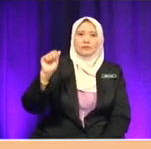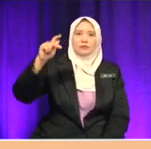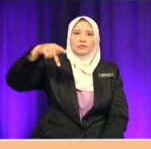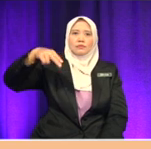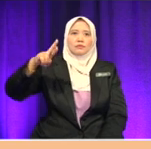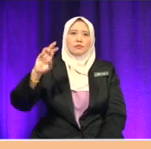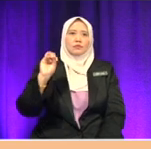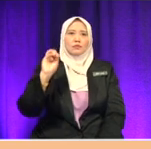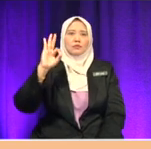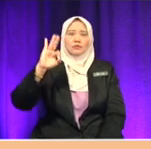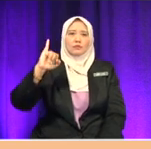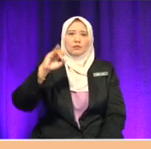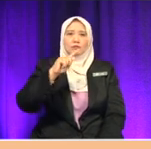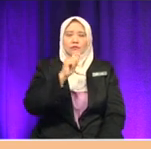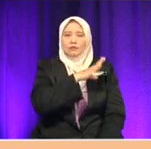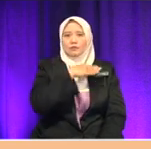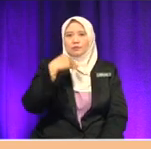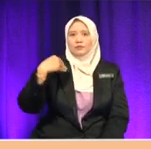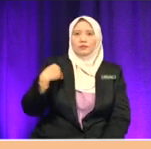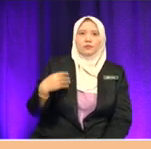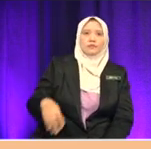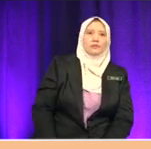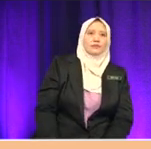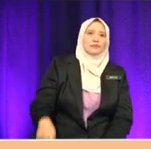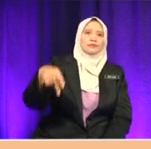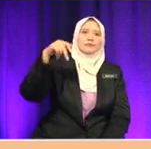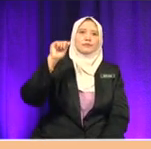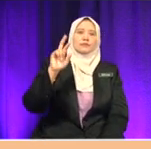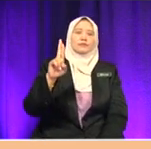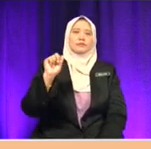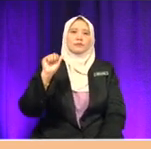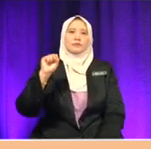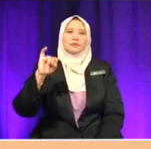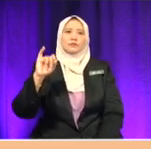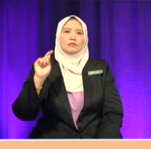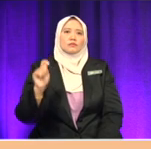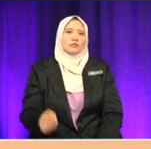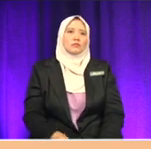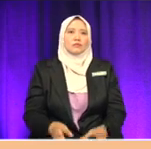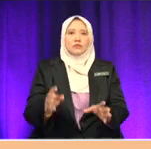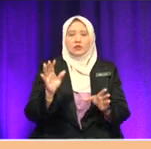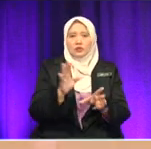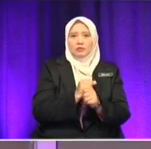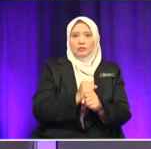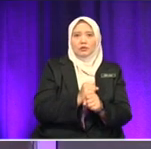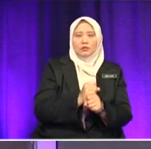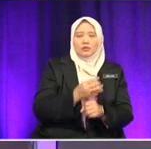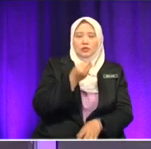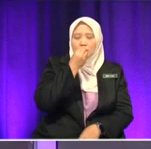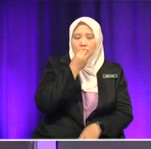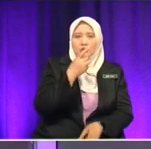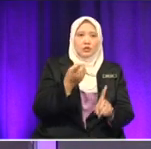Iaitu fungi mendapat nutrisi daripada memakan haiwan-haiwan yang telah mati dan tumbuhan yang telah mati dan juga